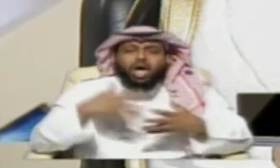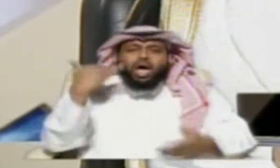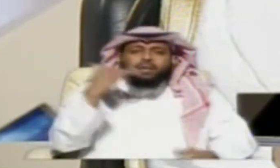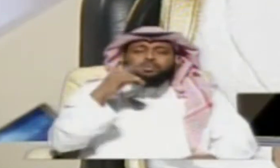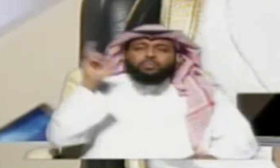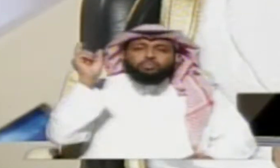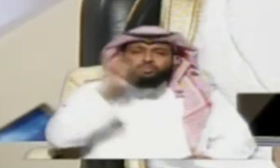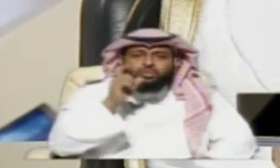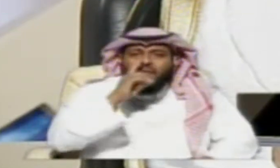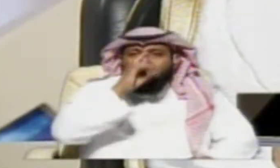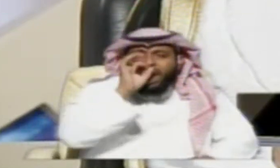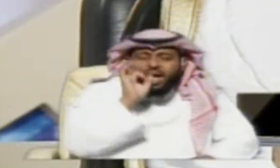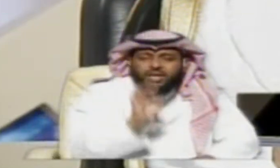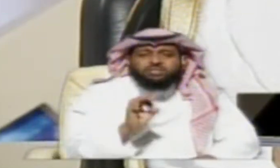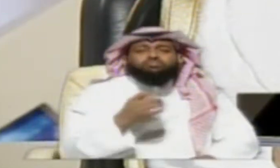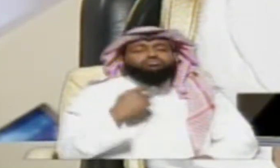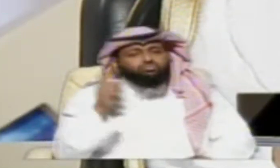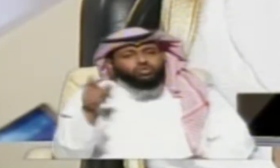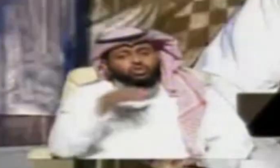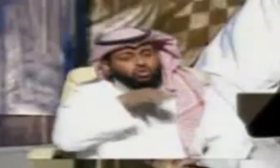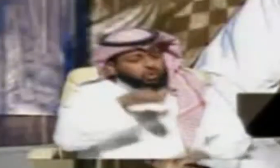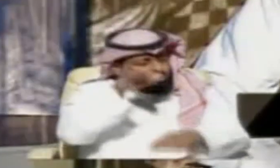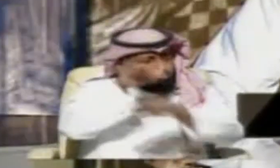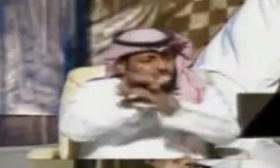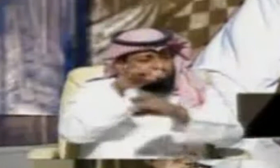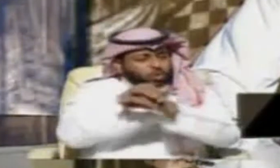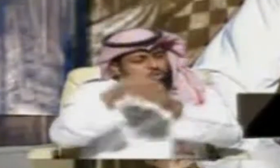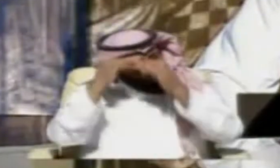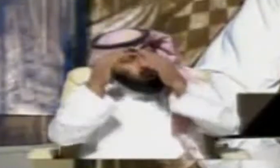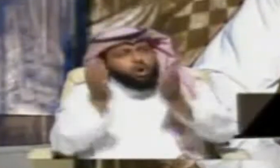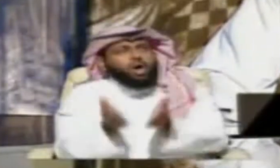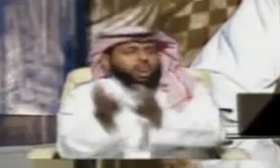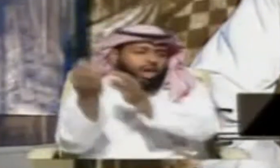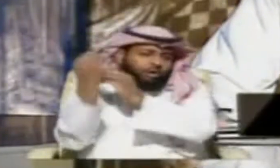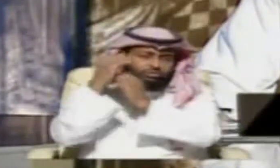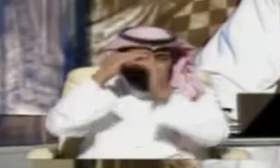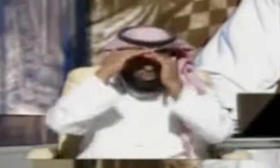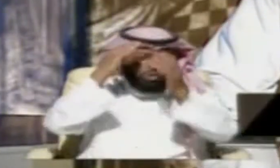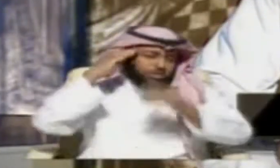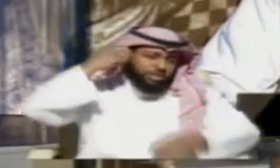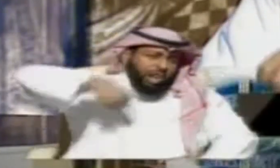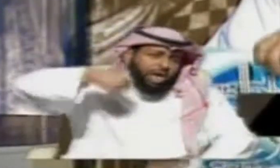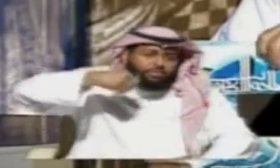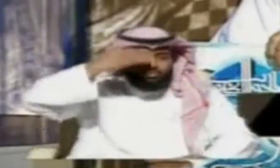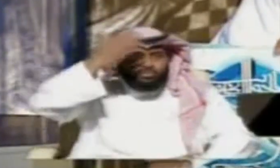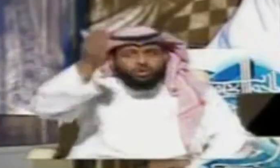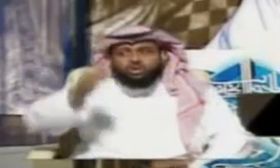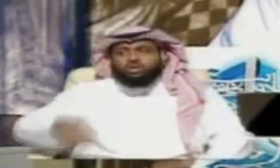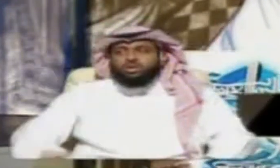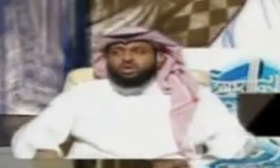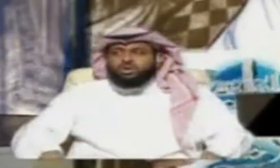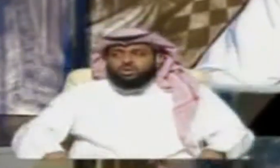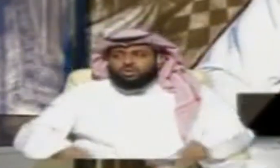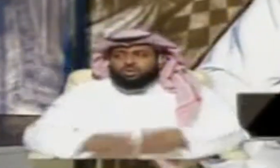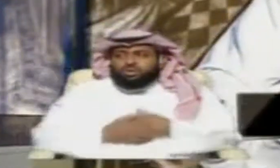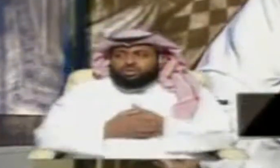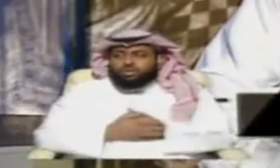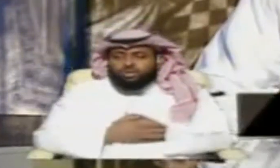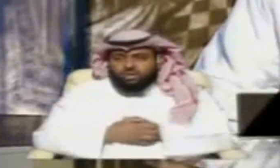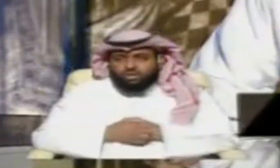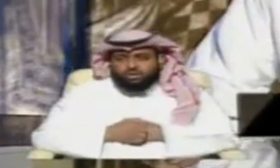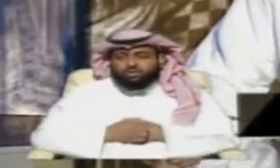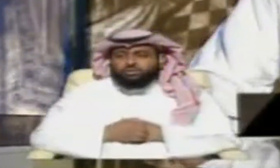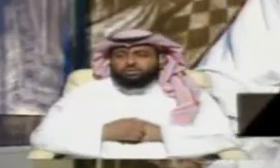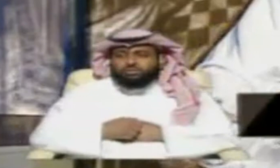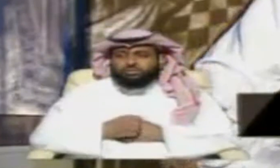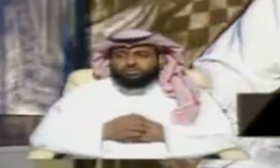أن يتكلم في ذلك. وجزاكم الله كل خير والسلام عليكم ورحمة الله وبركاته. عليكم السلام ورحمة الله